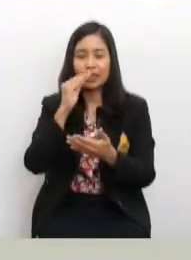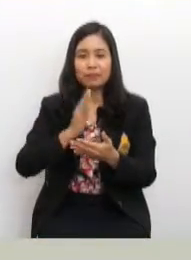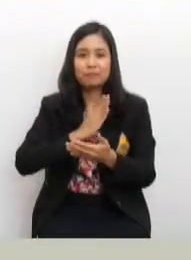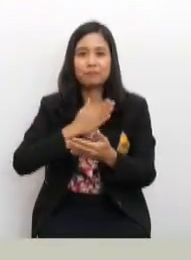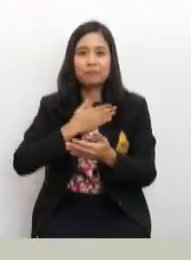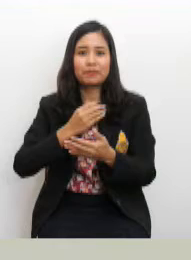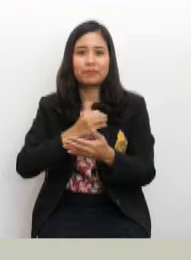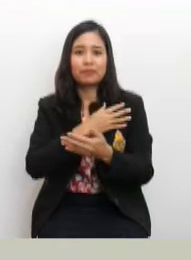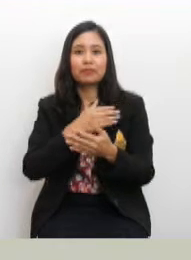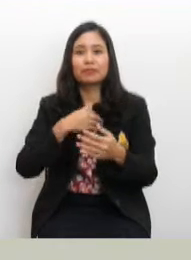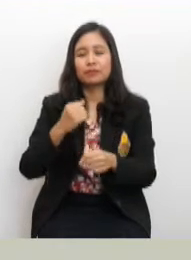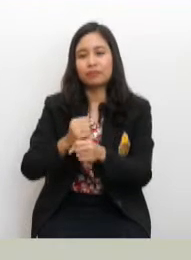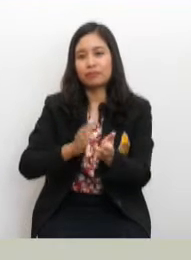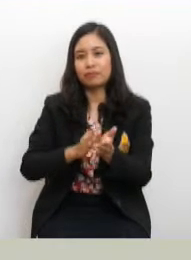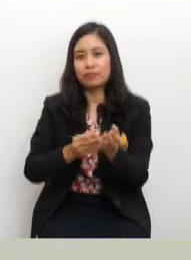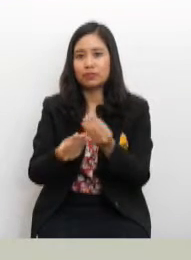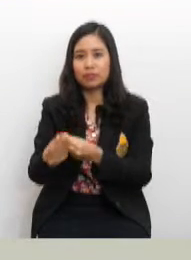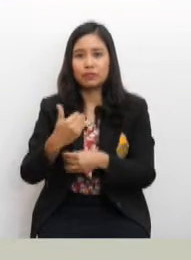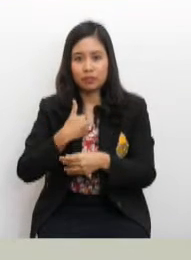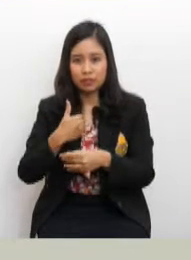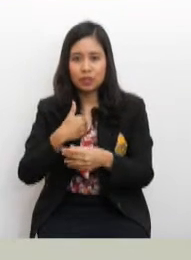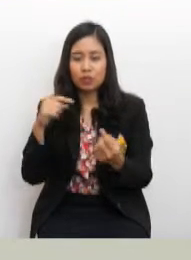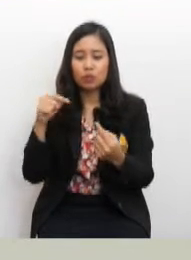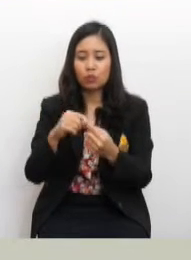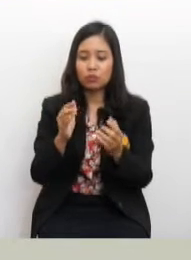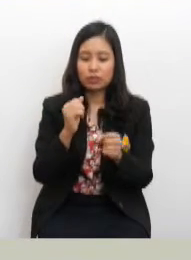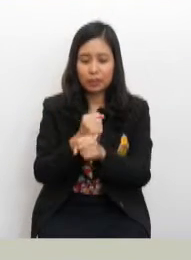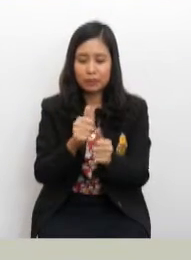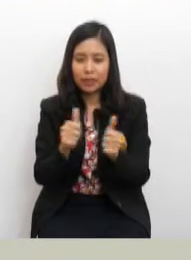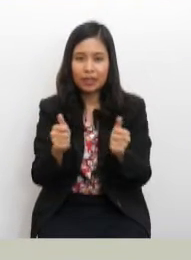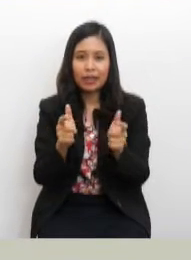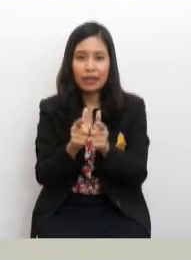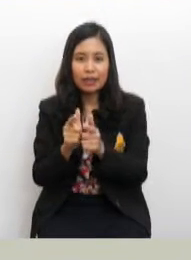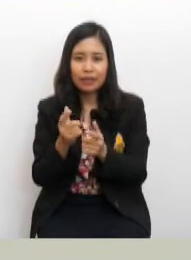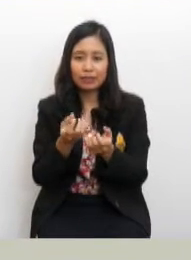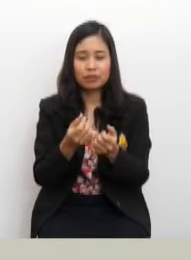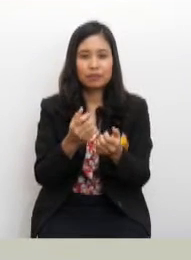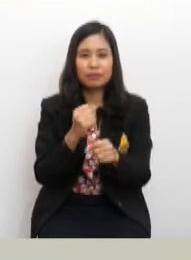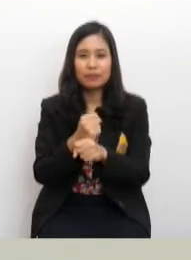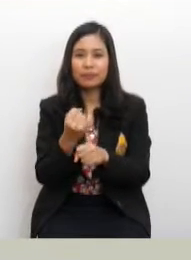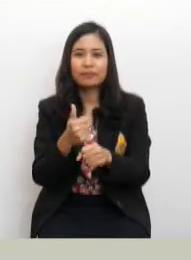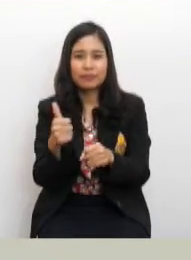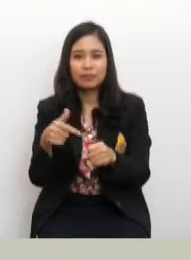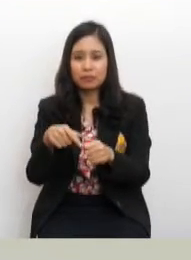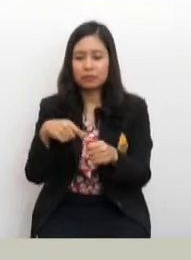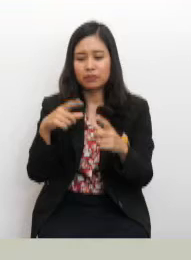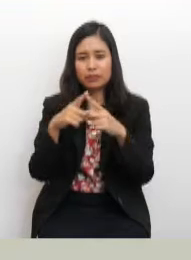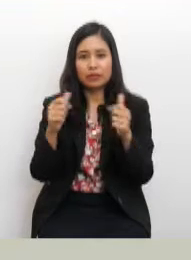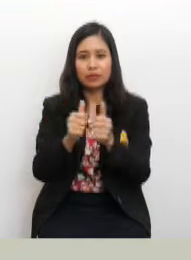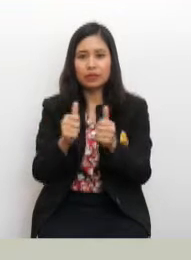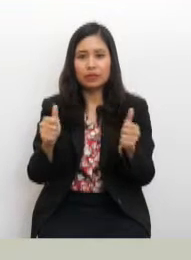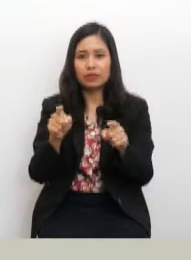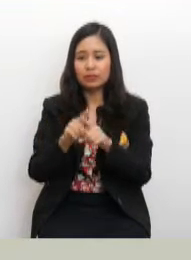และได้รับการชื่นชมจากสิ่งเล็กๆน้อยๆแล้วซึ่งผมคิดว่าเป็นเรื่องที่ดีถ้าหากเรา